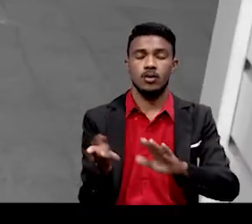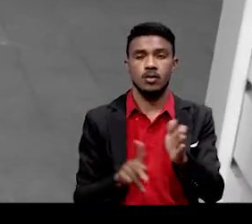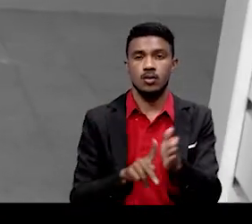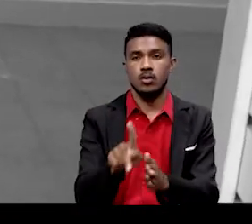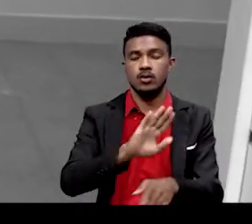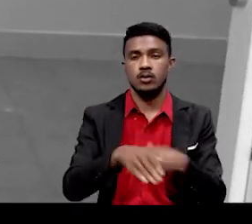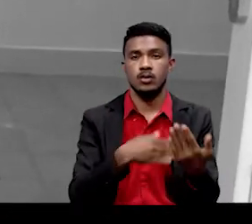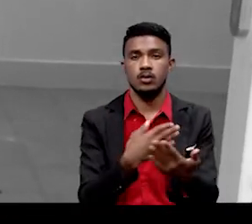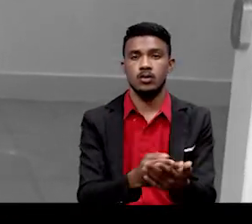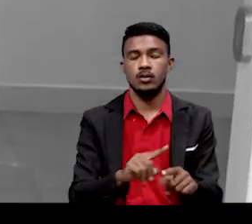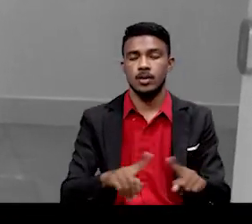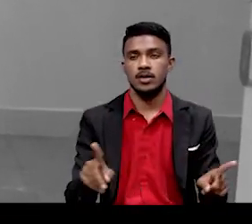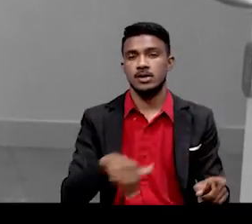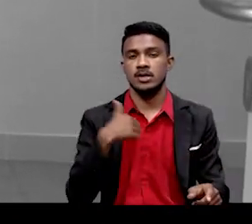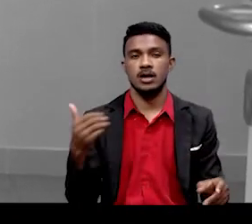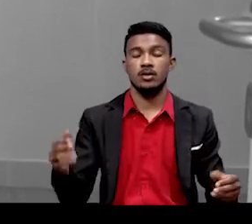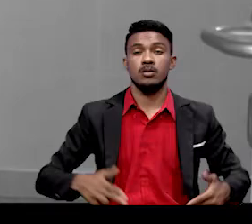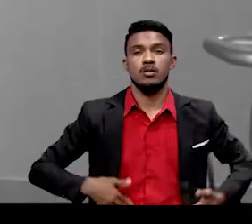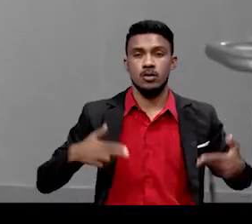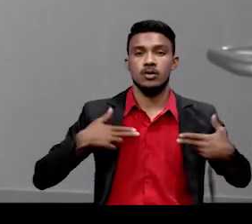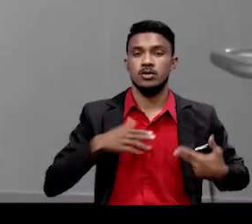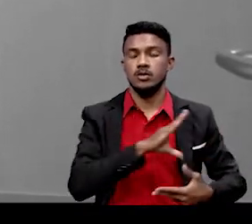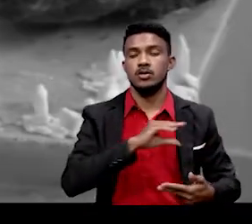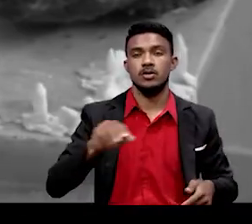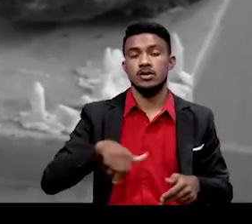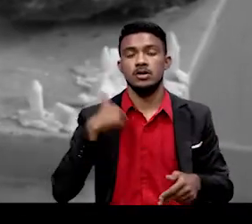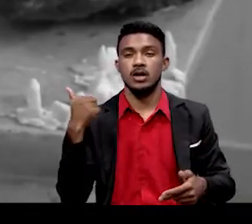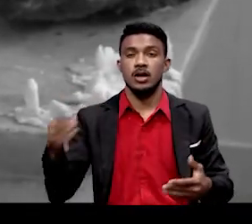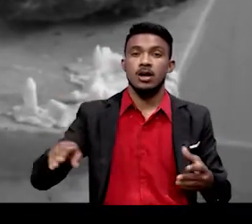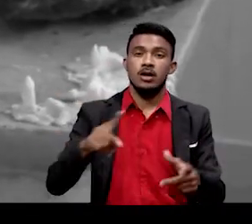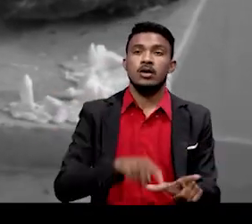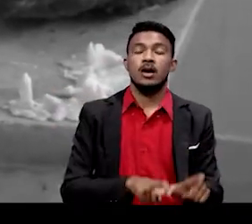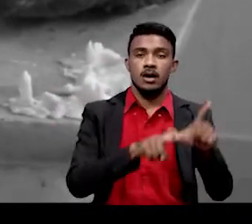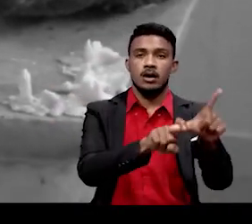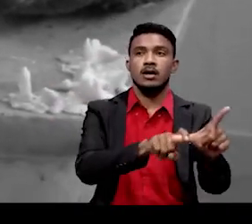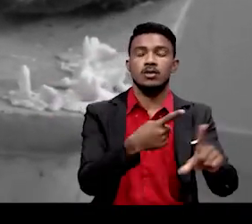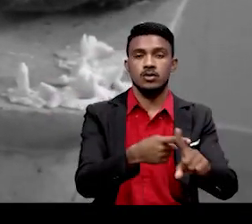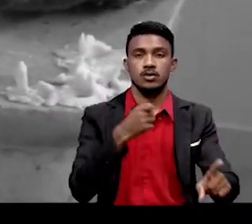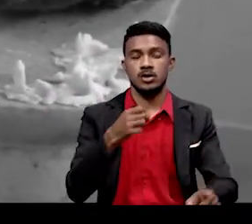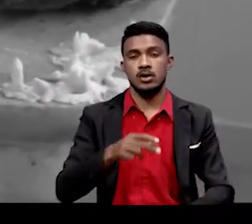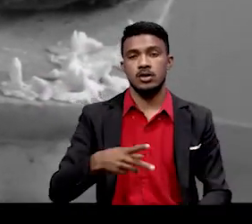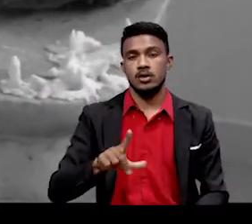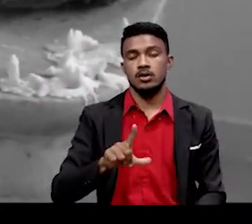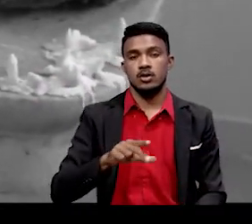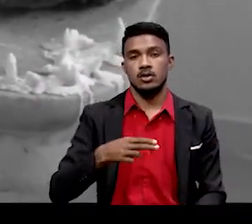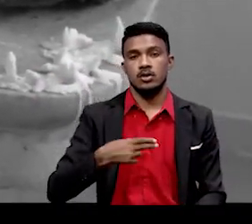oho mate hotu no balun consegue ha laises husi mortuare hospital nian oi